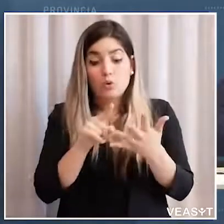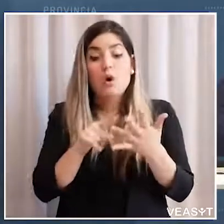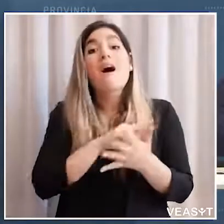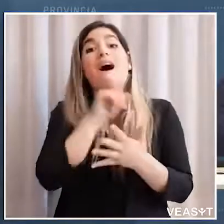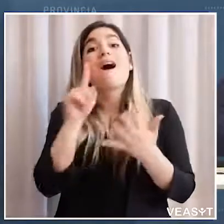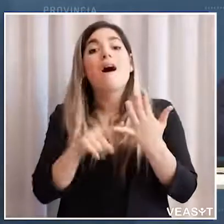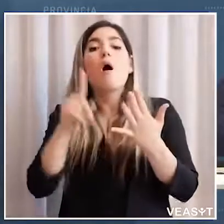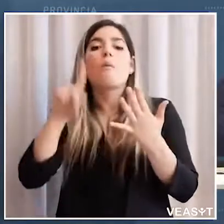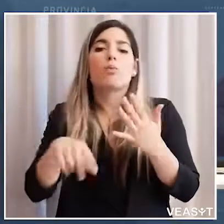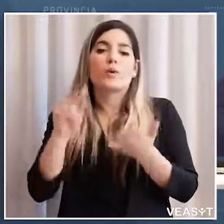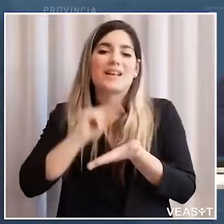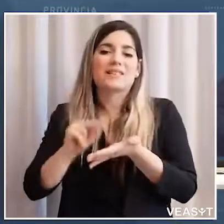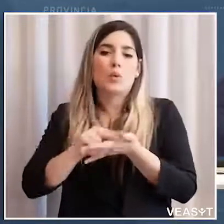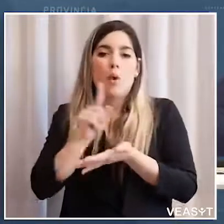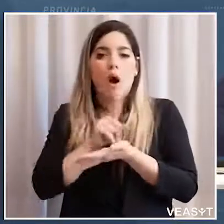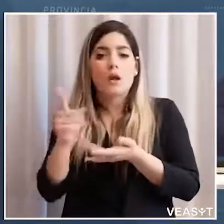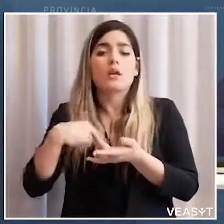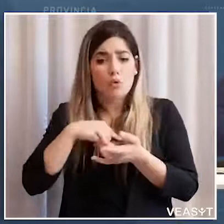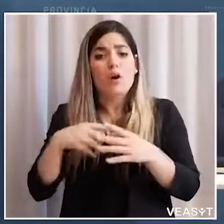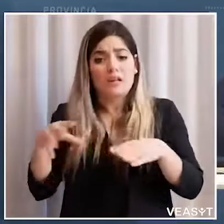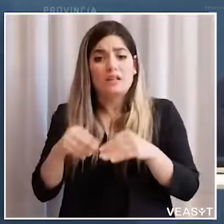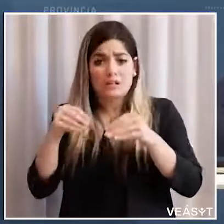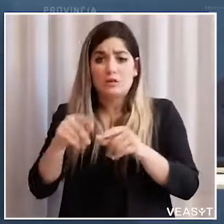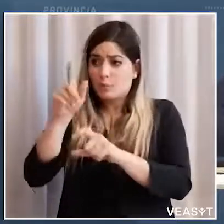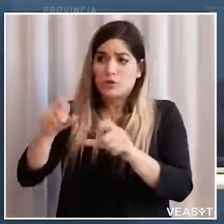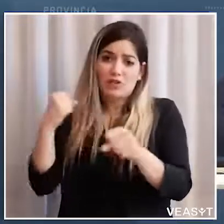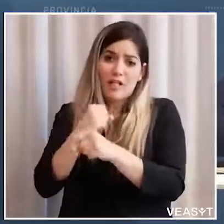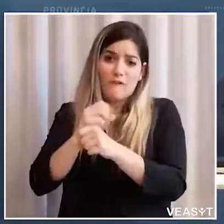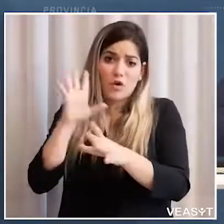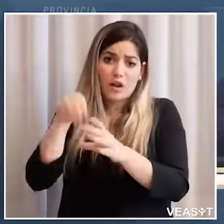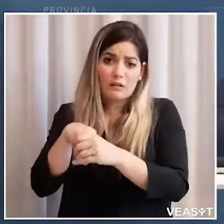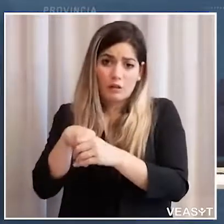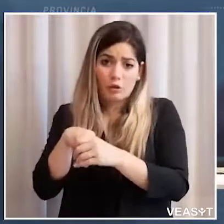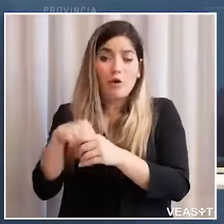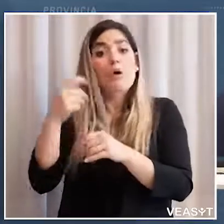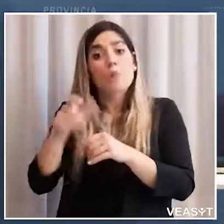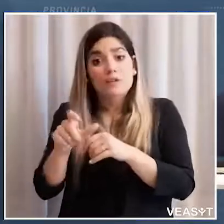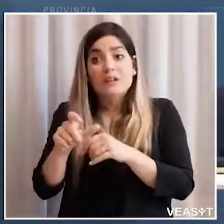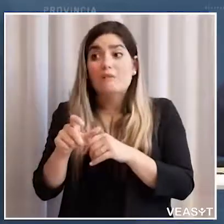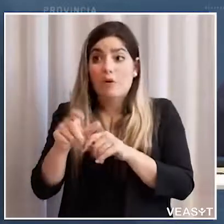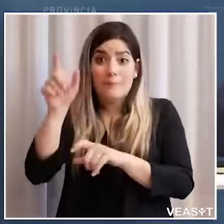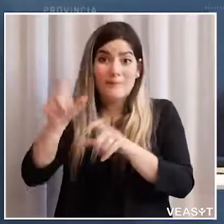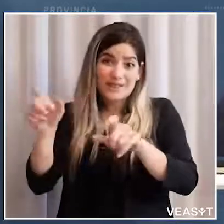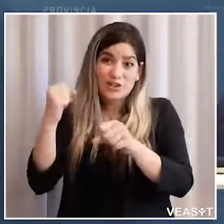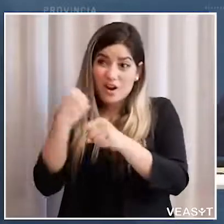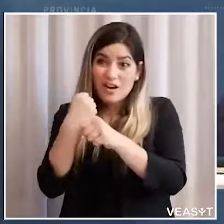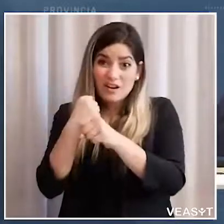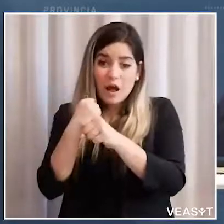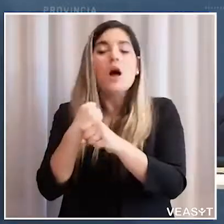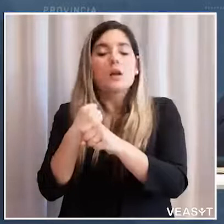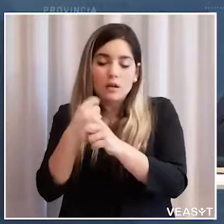e dall'altra parte anche in quello delle scuole inizieremo perché soprattutto tutto quello che viene cambiato come